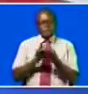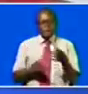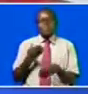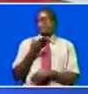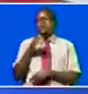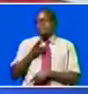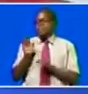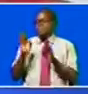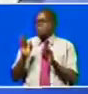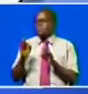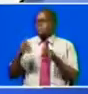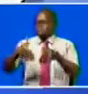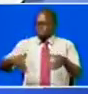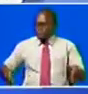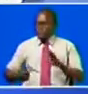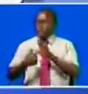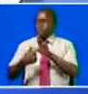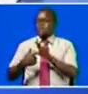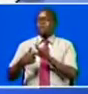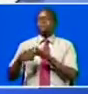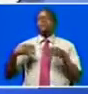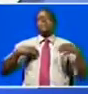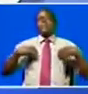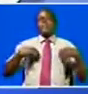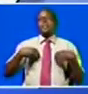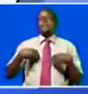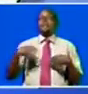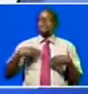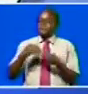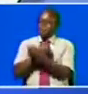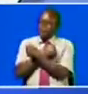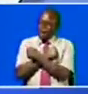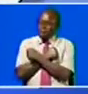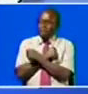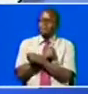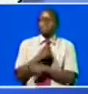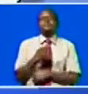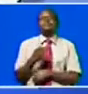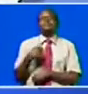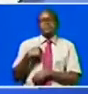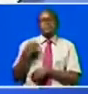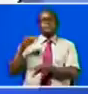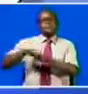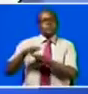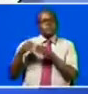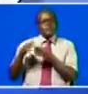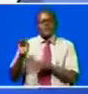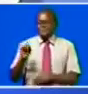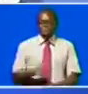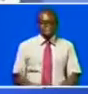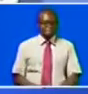miniskirt zako, unaonesha matiti yako, mmebetua matiti nje, unasema, "Oh, nimependwa, ameitisha picha yangu, amesema niko sexy." Hauko sexy